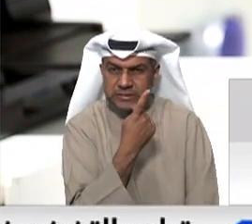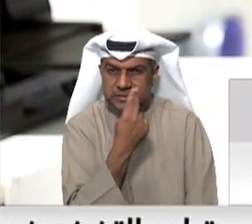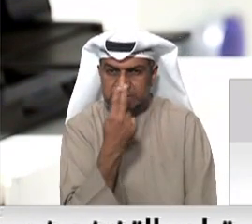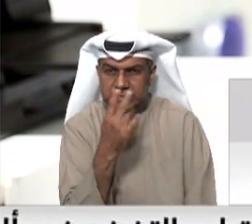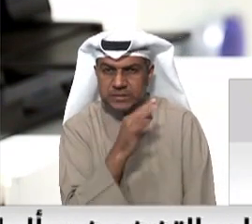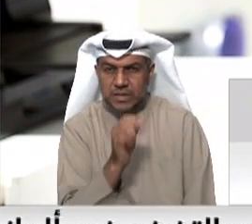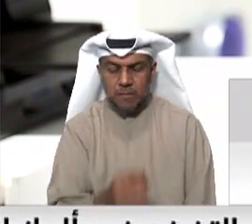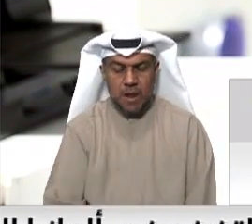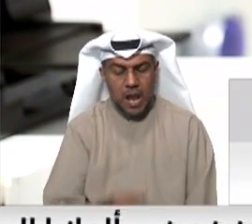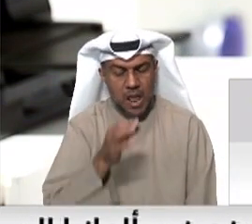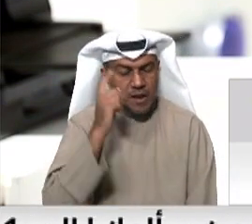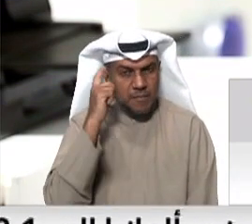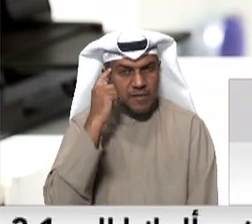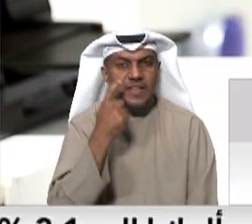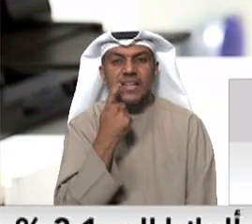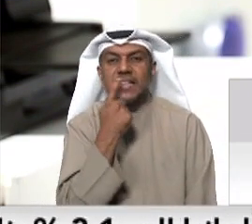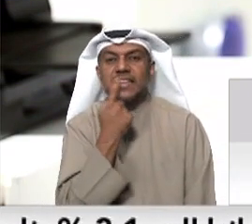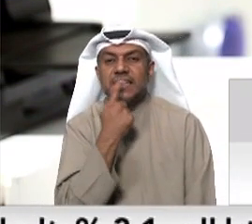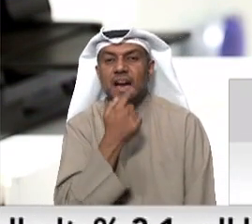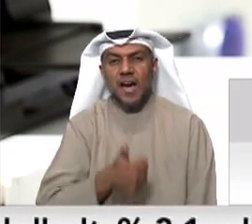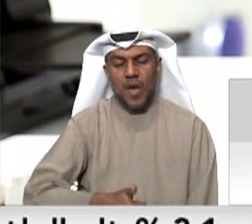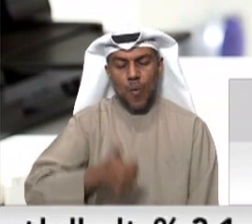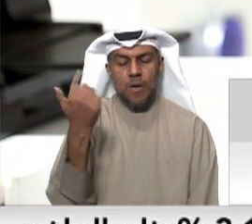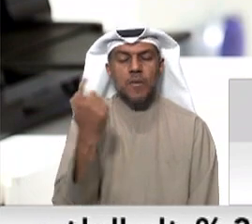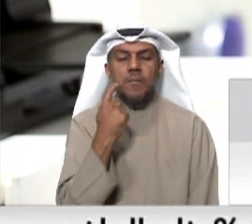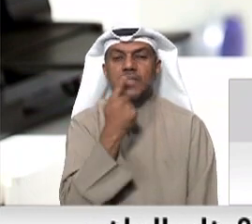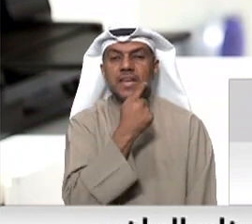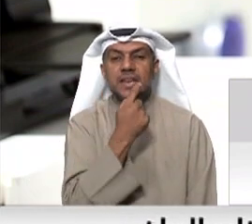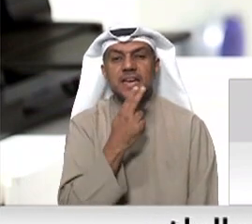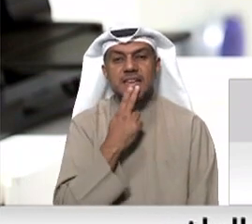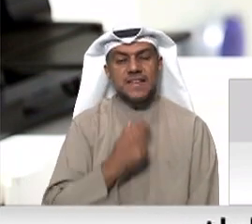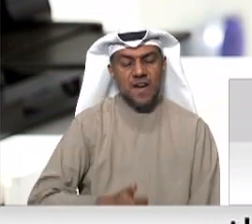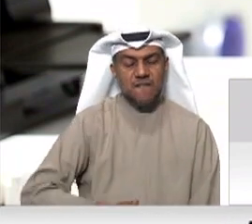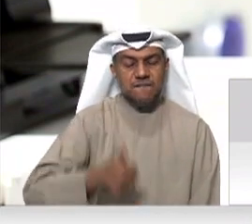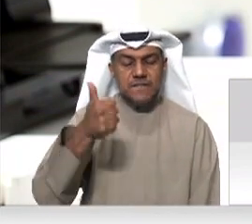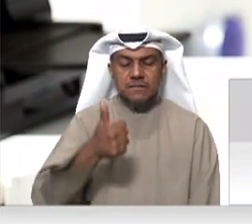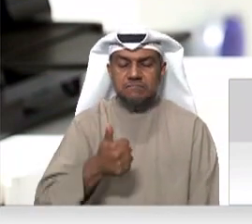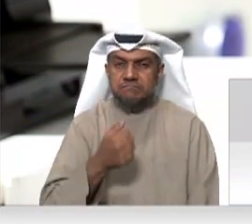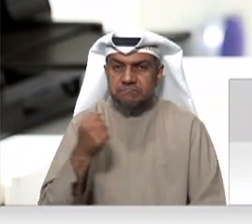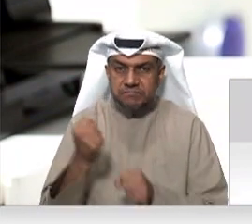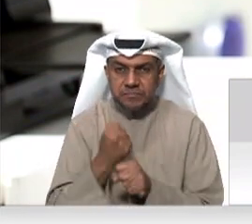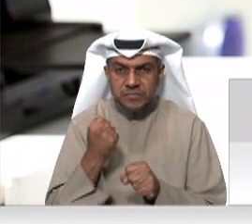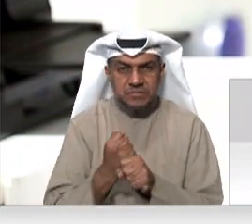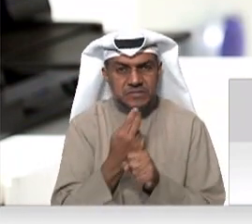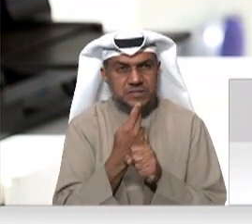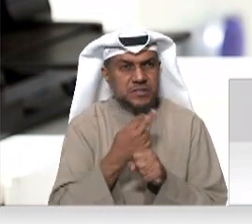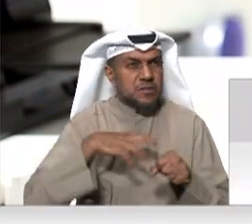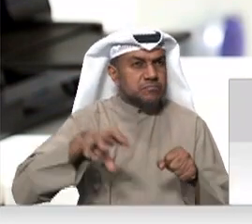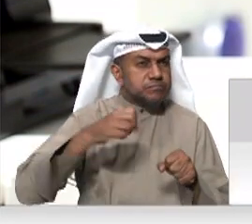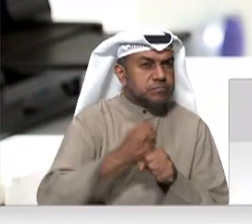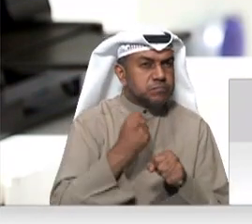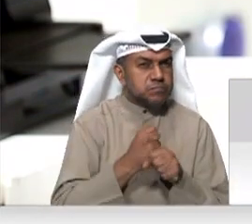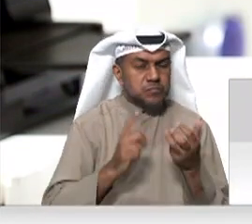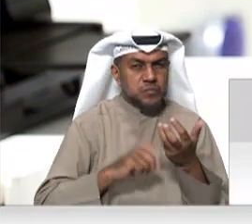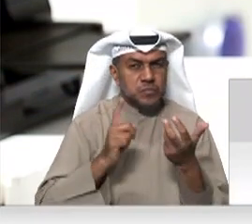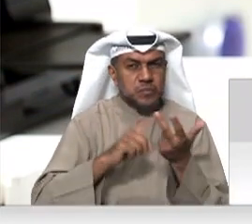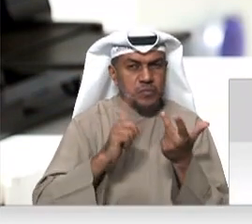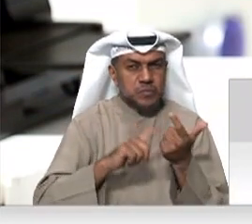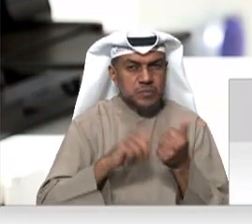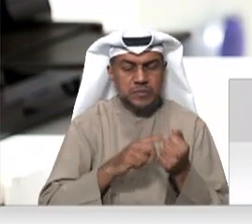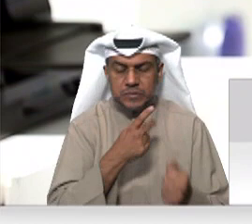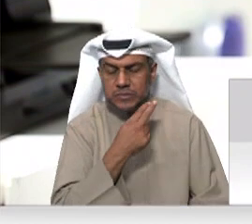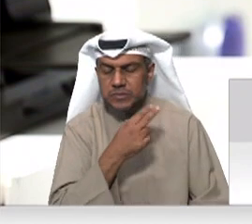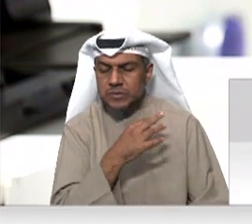اللي تصير في مجال طب الأسنان. خلال هذه السنة تم افتتاح وحدة أو قسم اللي هو قسم الشفة